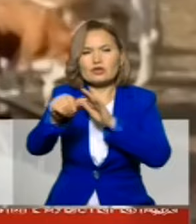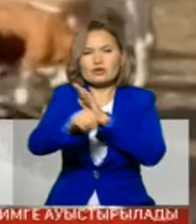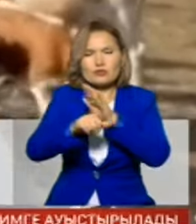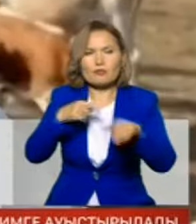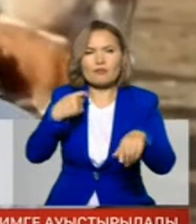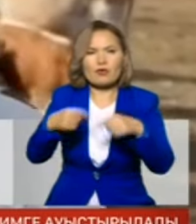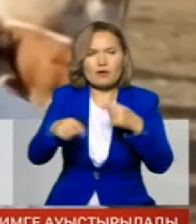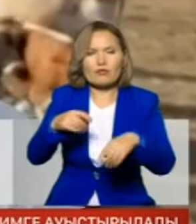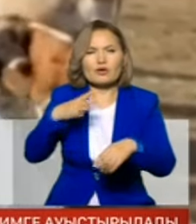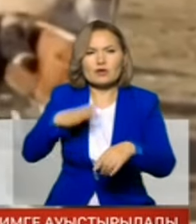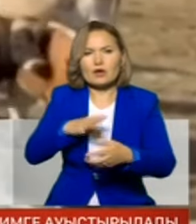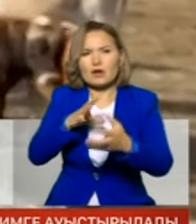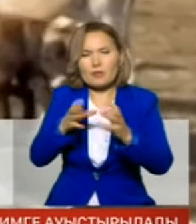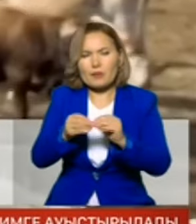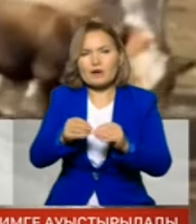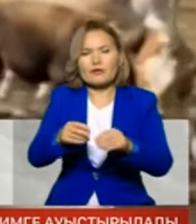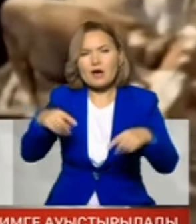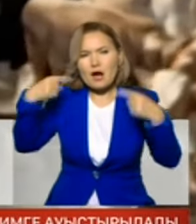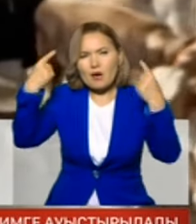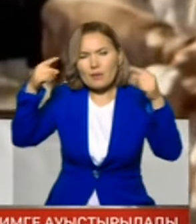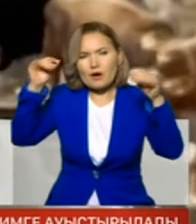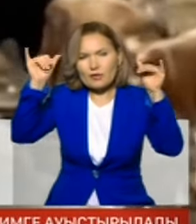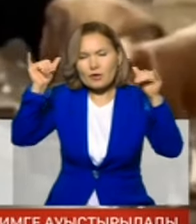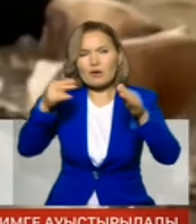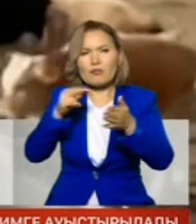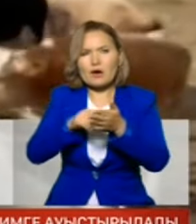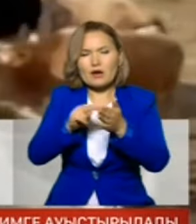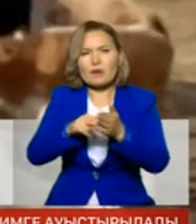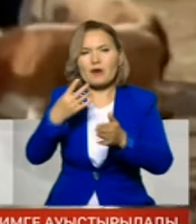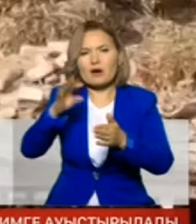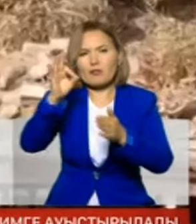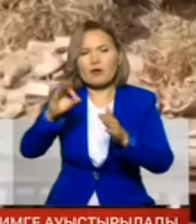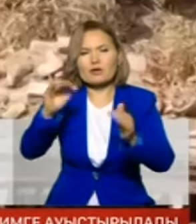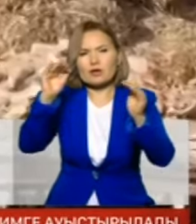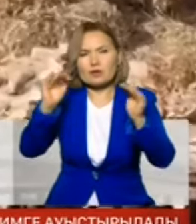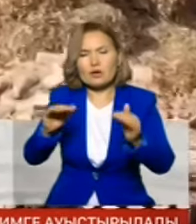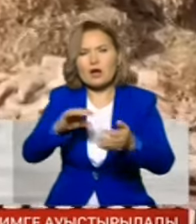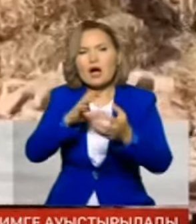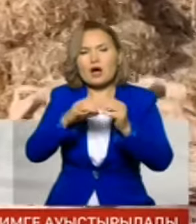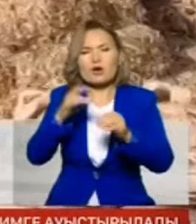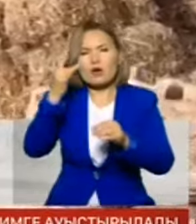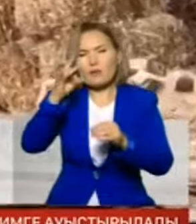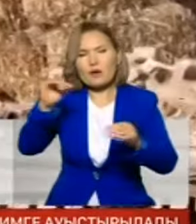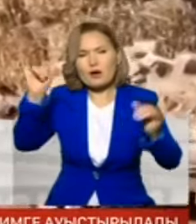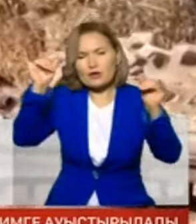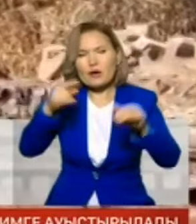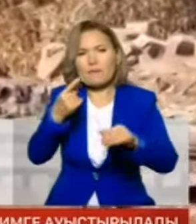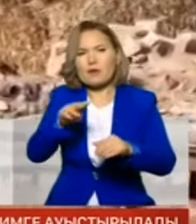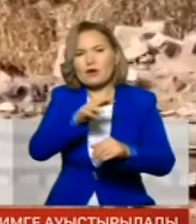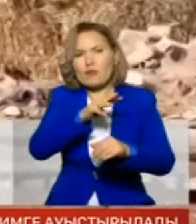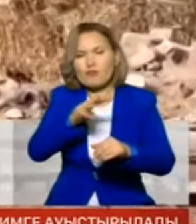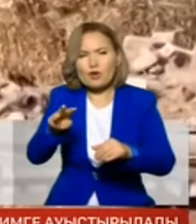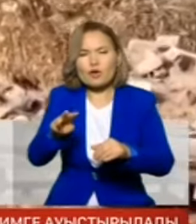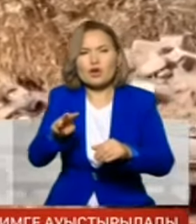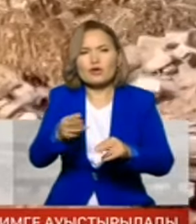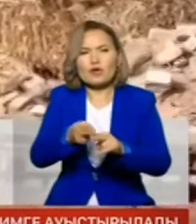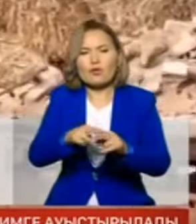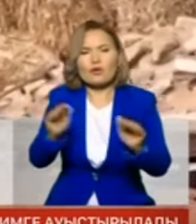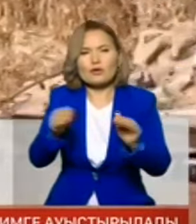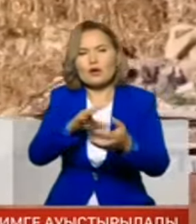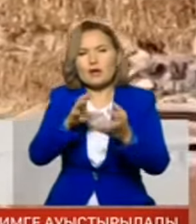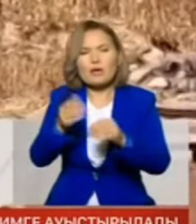басқа амал жоқ. Балдың бағасы былтырғыға қарағанда 40%-ға төмен. Қазір Румынияда сиыр саны 1 миллионға жетер жетпес. 5 жыл